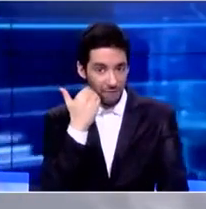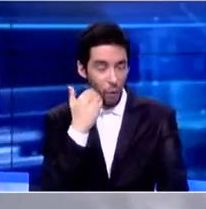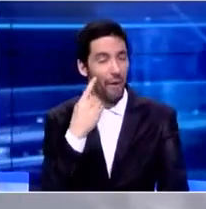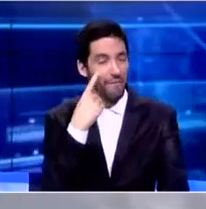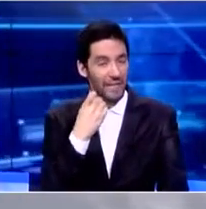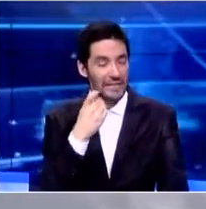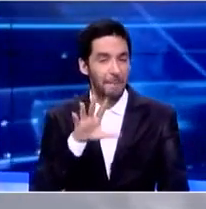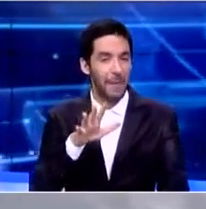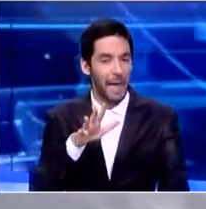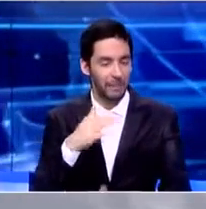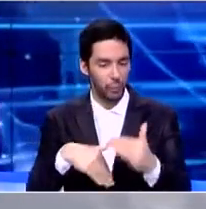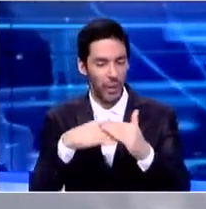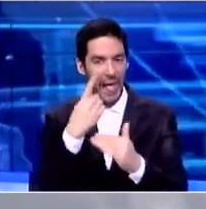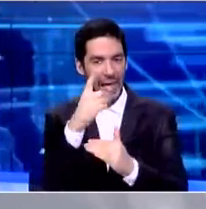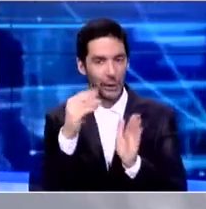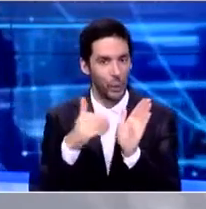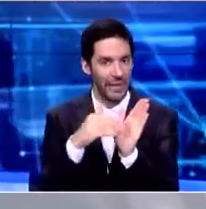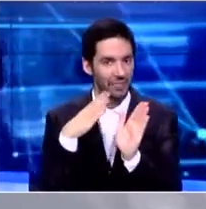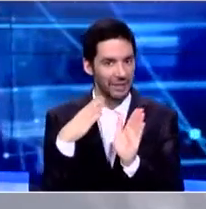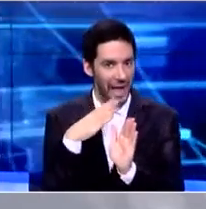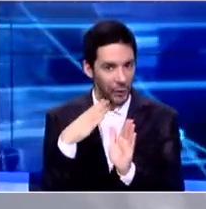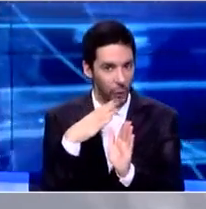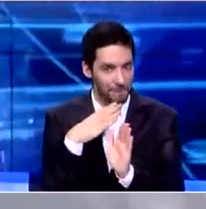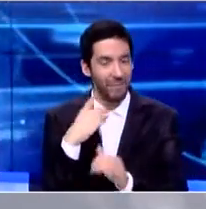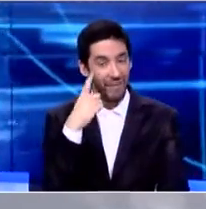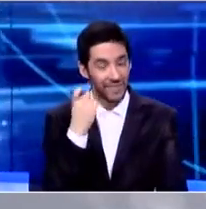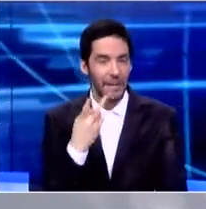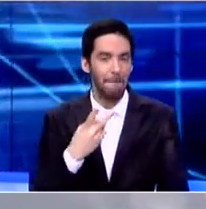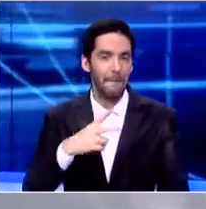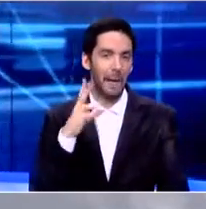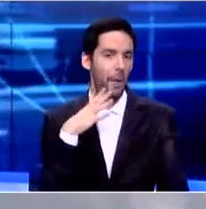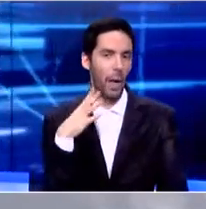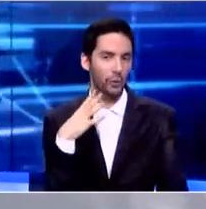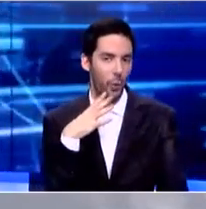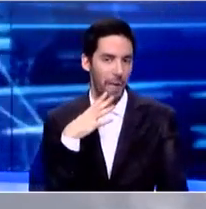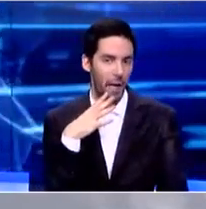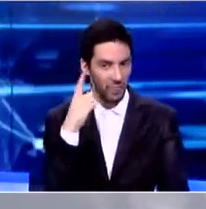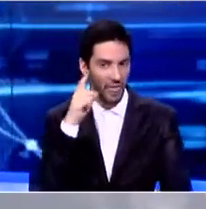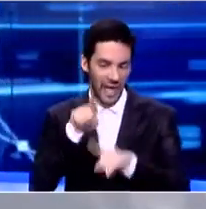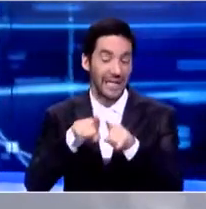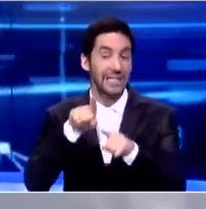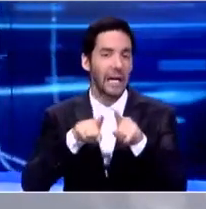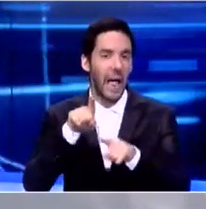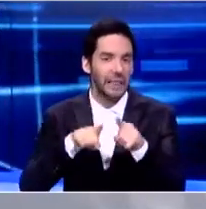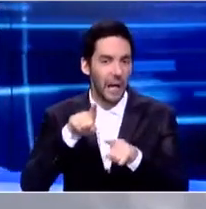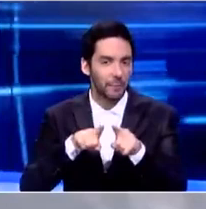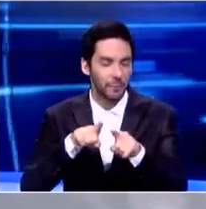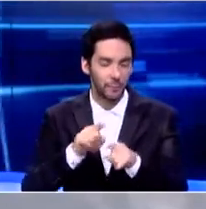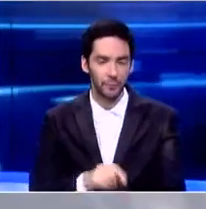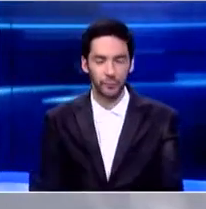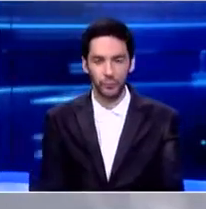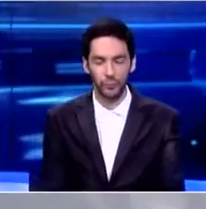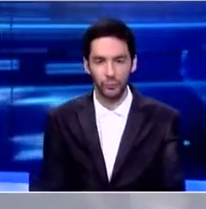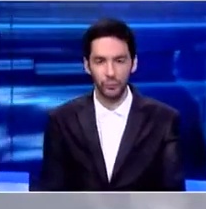100.000 κατοίκους είναι έτσι, η τιμή αυτή υψηλότερη σε σχέση με τις άλλες περιοχές. Υψηλή είναι και στην περιοχή της